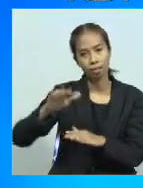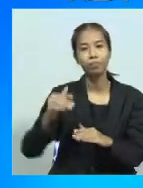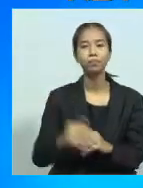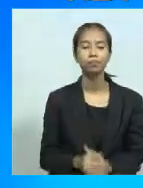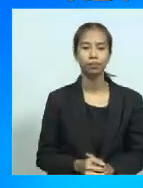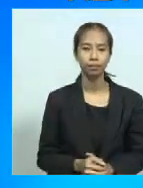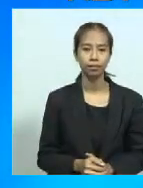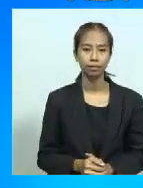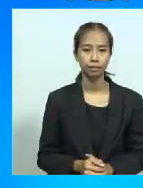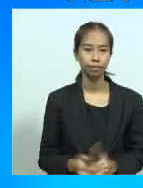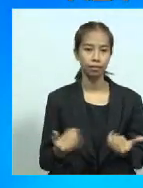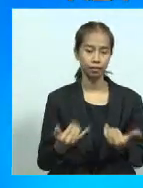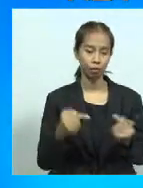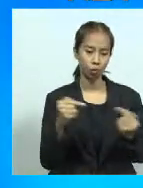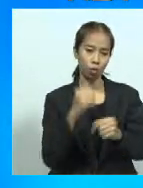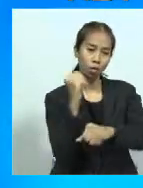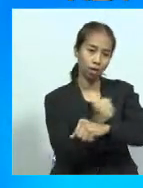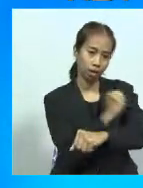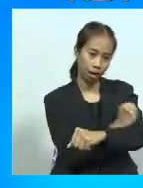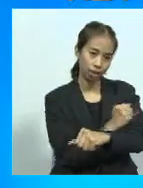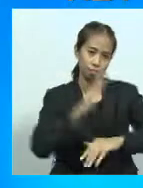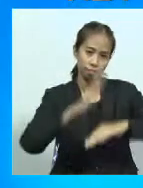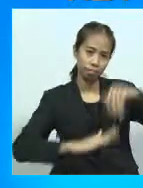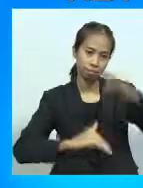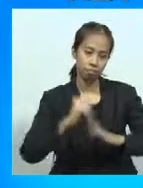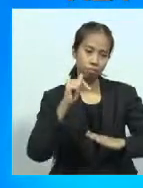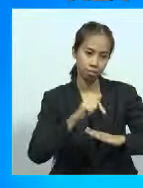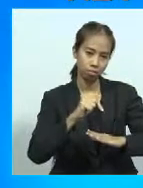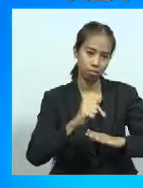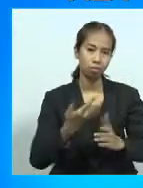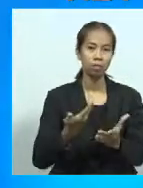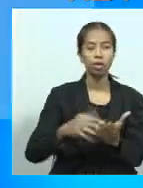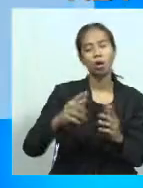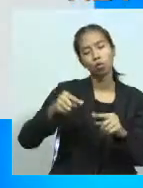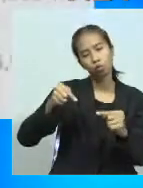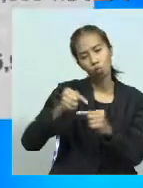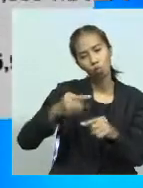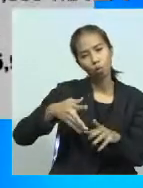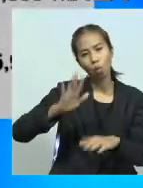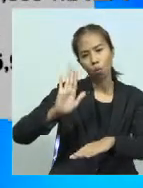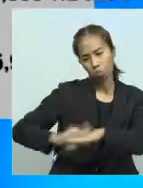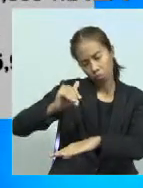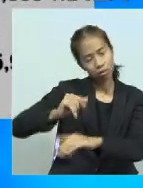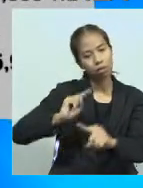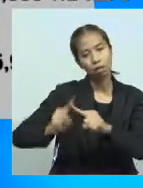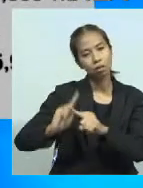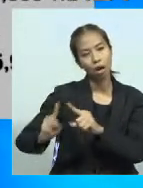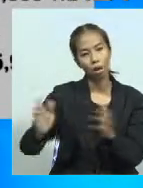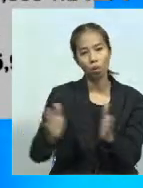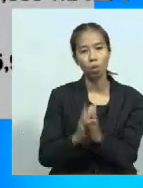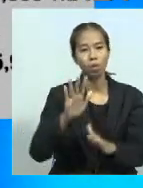3,249,88 คนแบ่งเป็นแรงงานประเภทฝีมือทั้งนักลงทุนช่างฝีมือผู้ชำนาญการรวมก